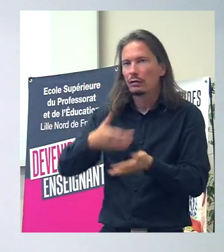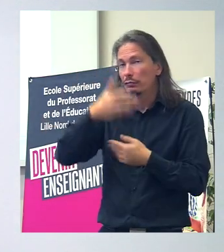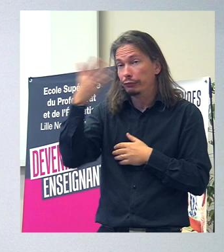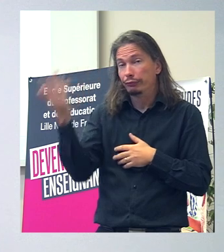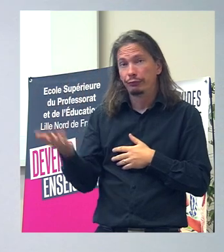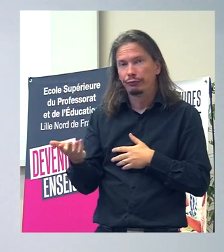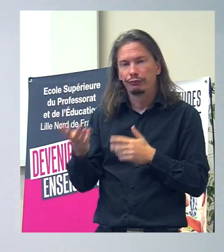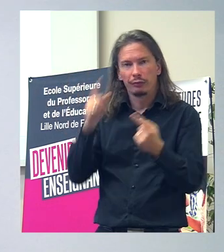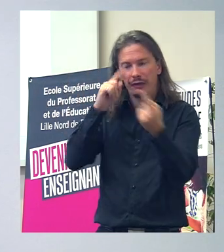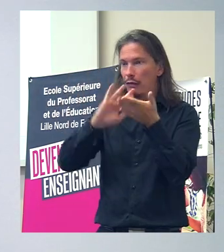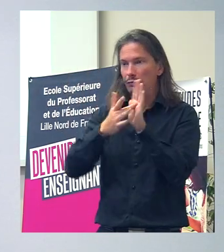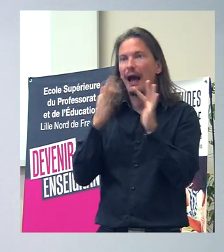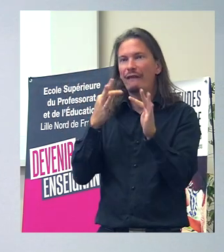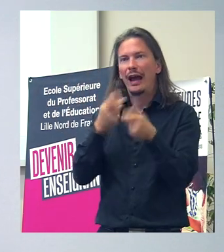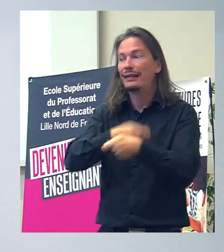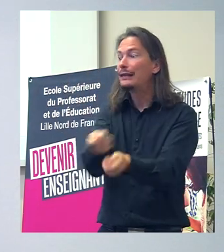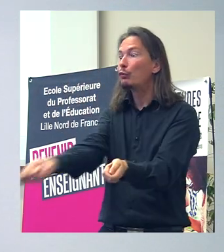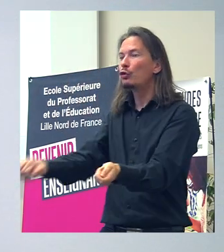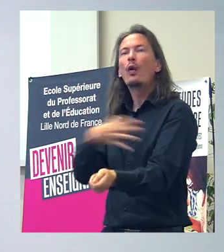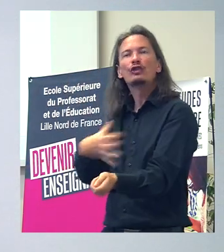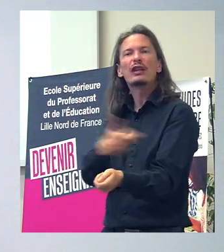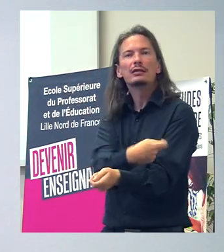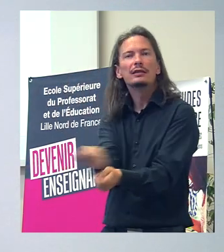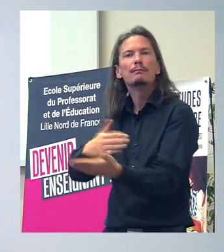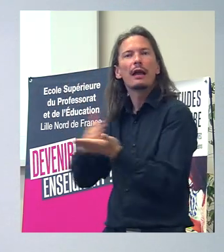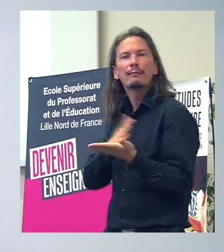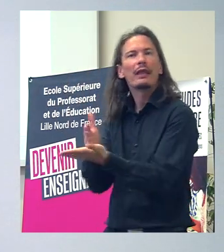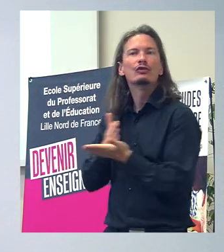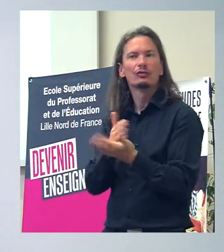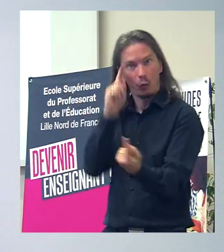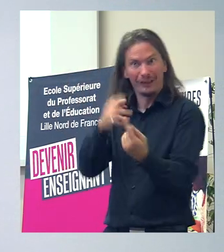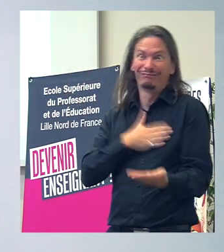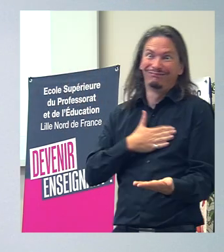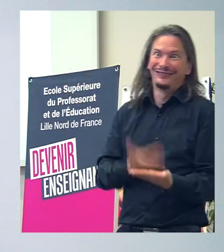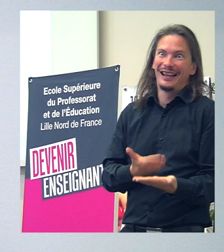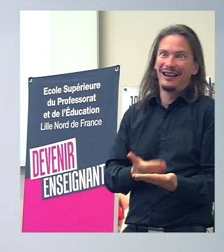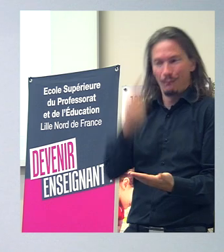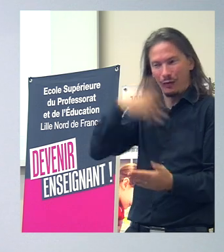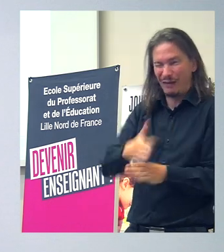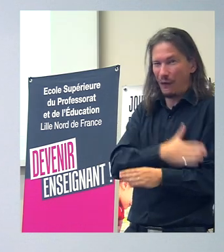tout ce qui concerne la redistribution des richesses. Ça, c'était l'objet de ma discussion.